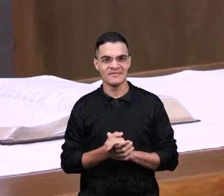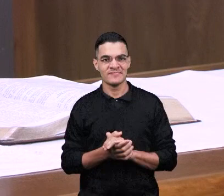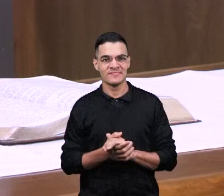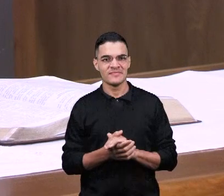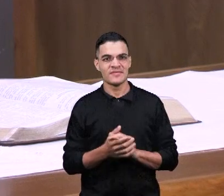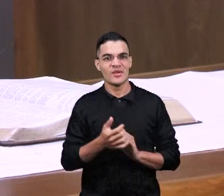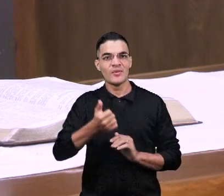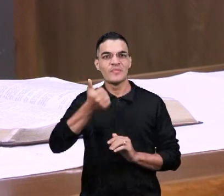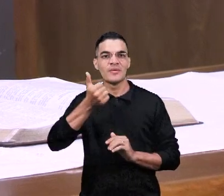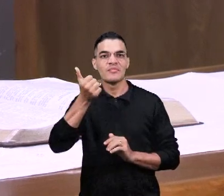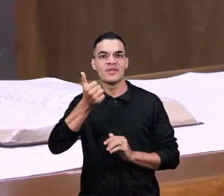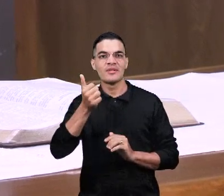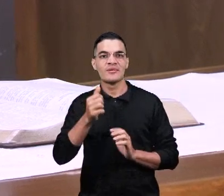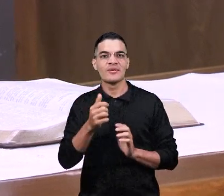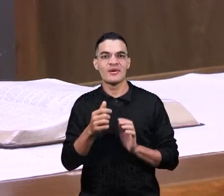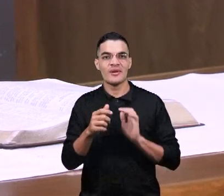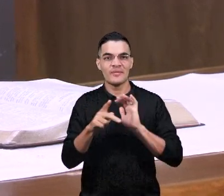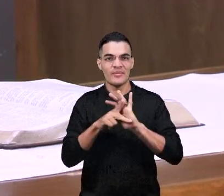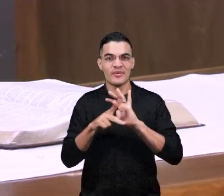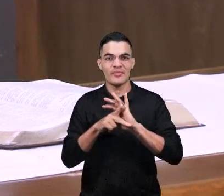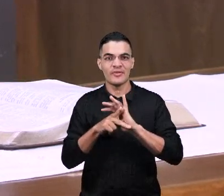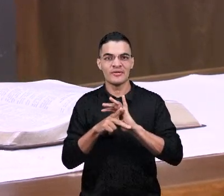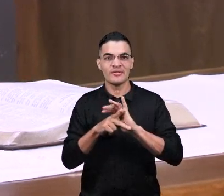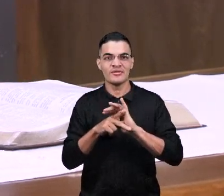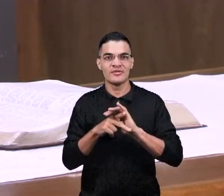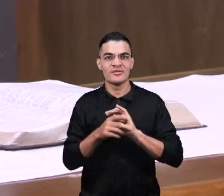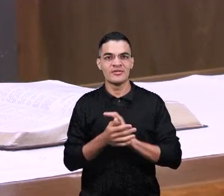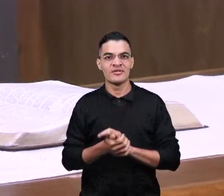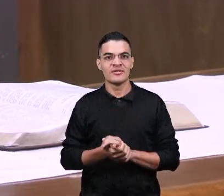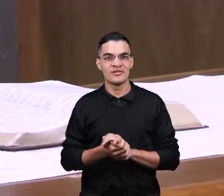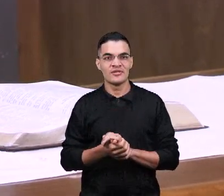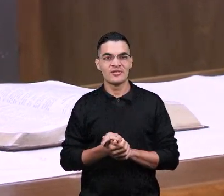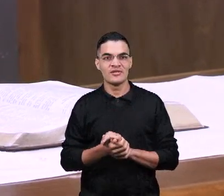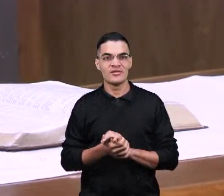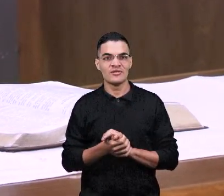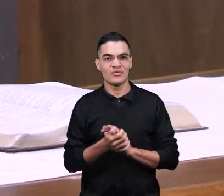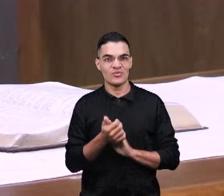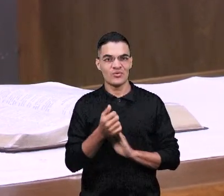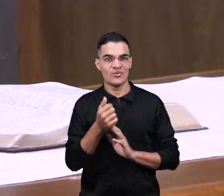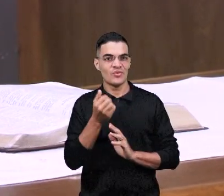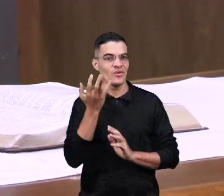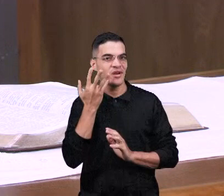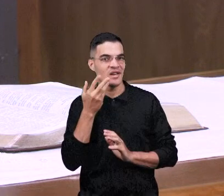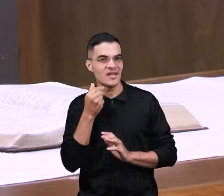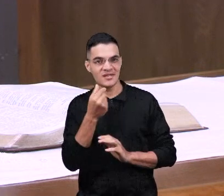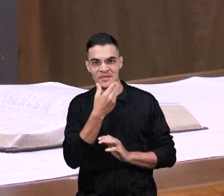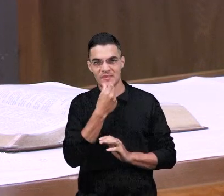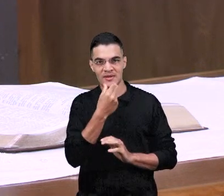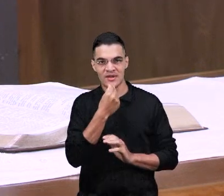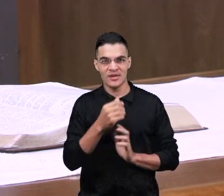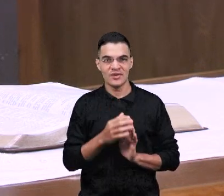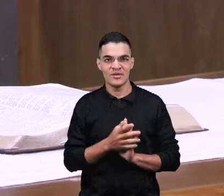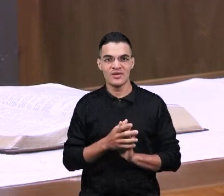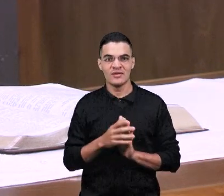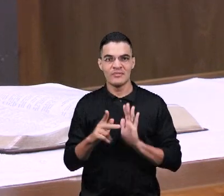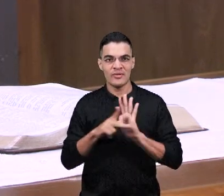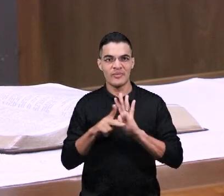La première, c'est notre frère qui va donner la réponse dans la